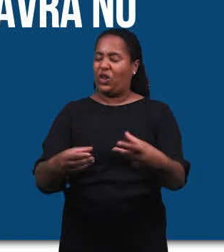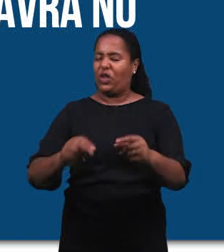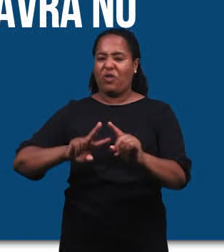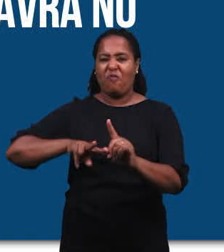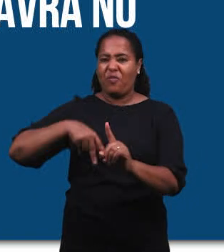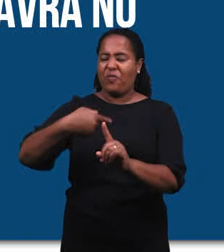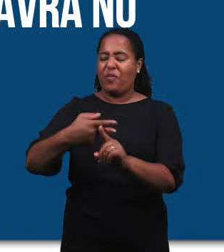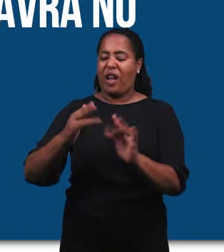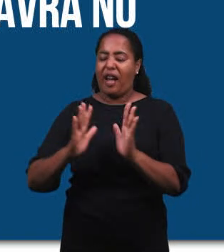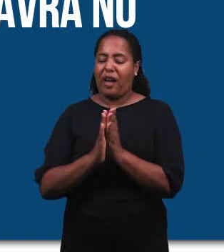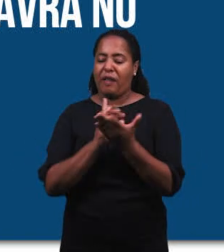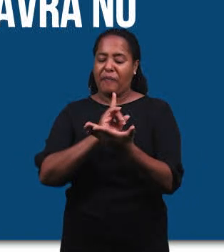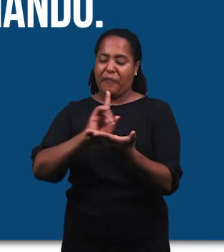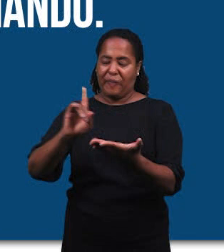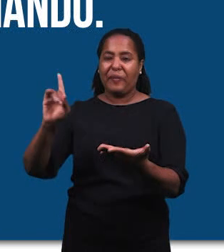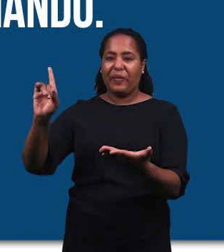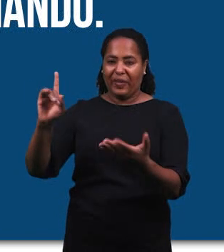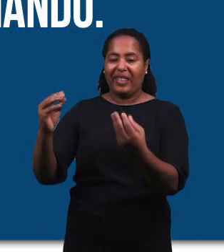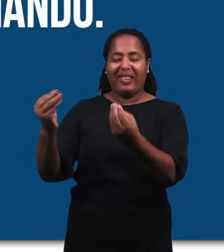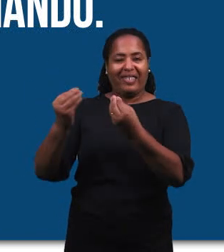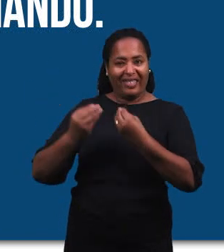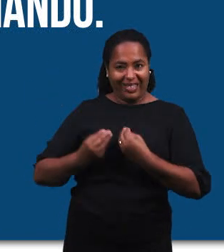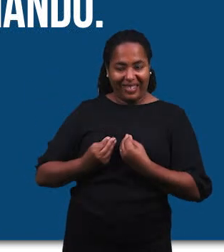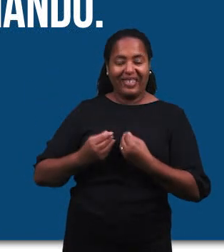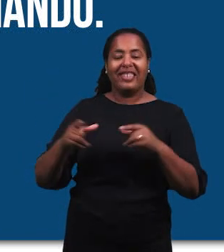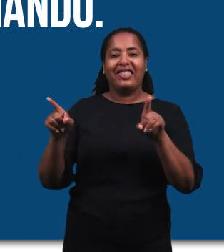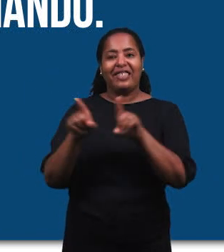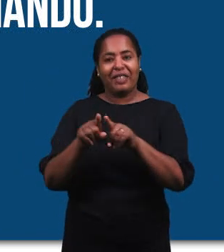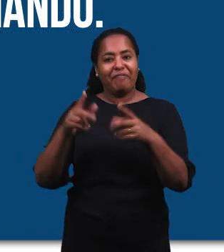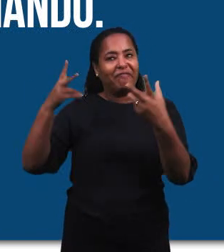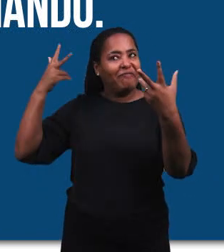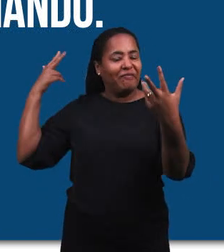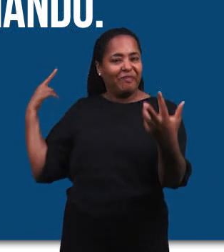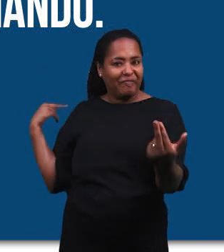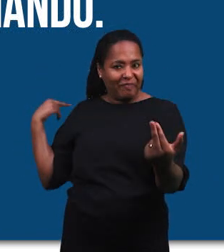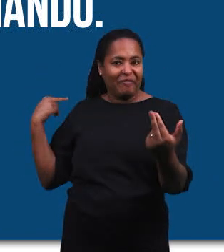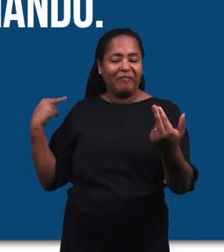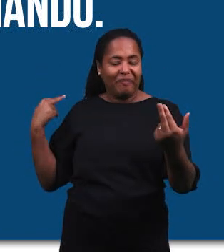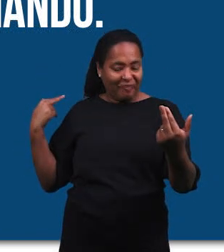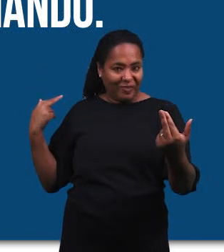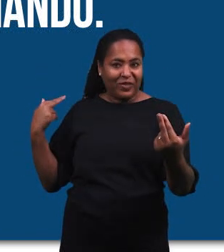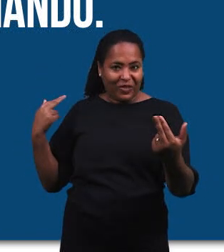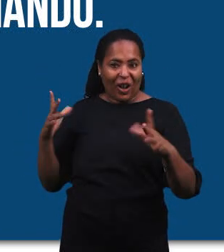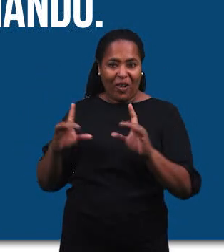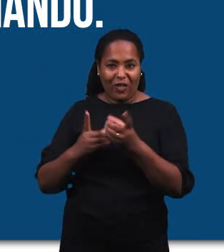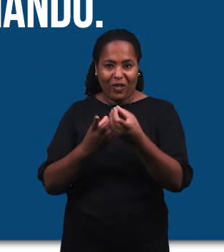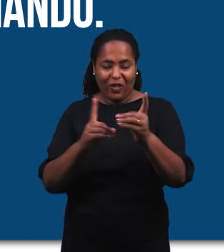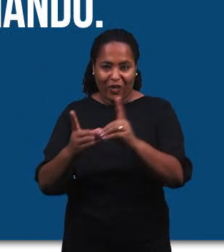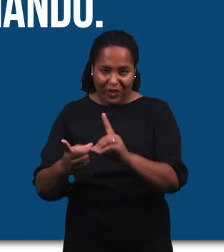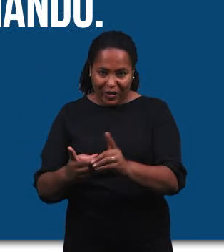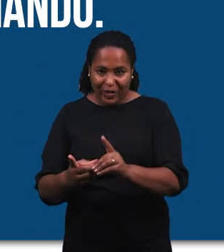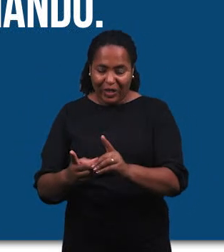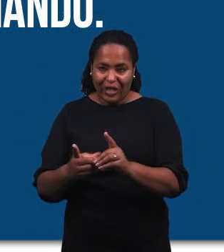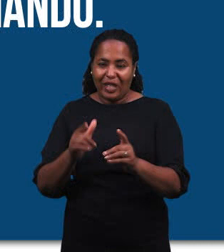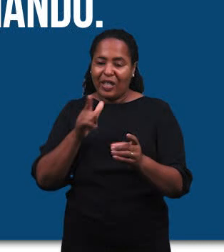получаем от Господа Слово Божье. Таким же самым образом, как это происходило у